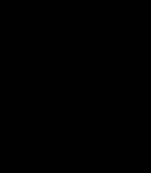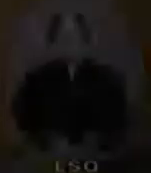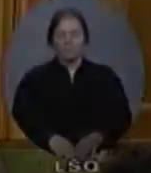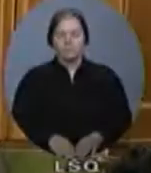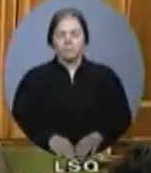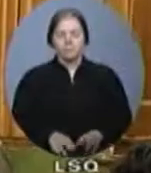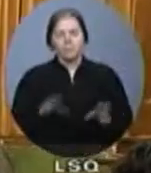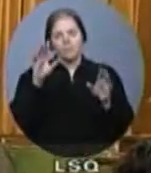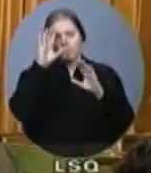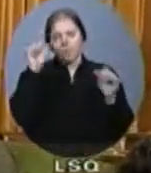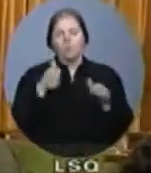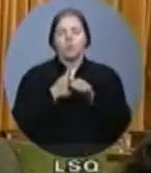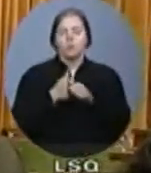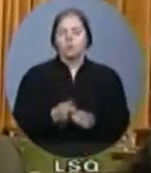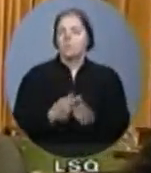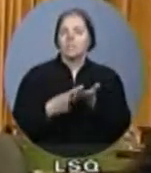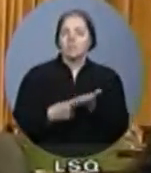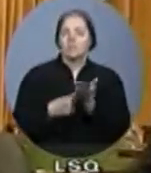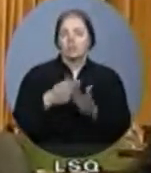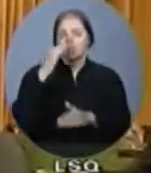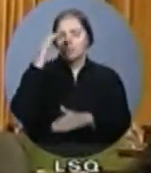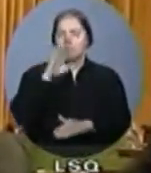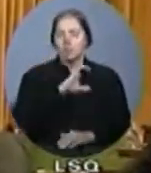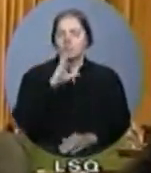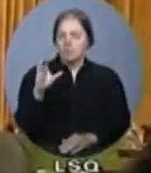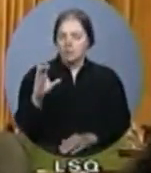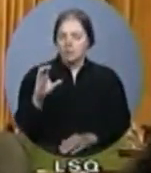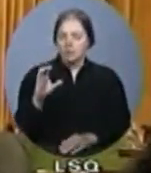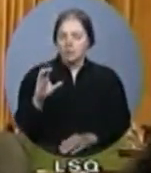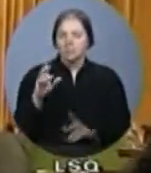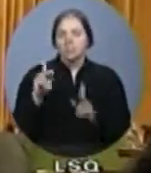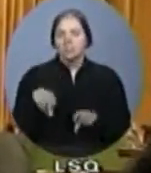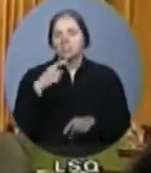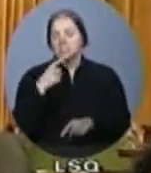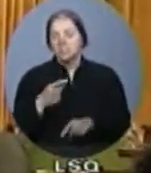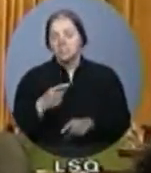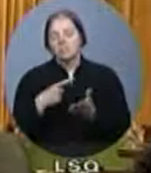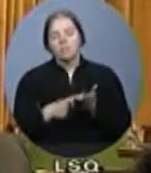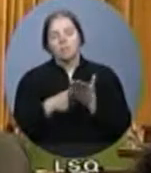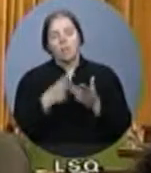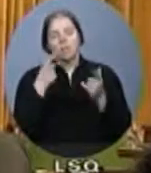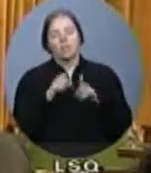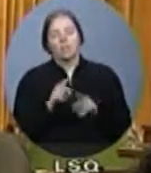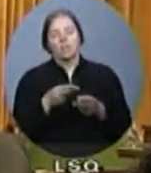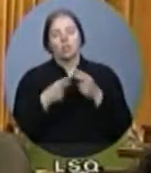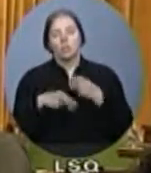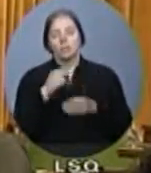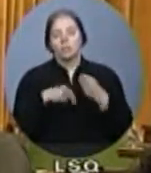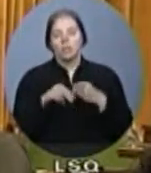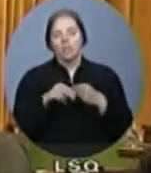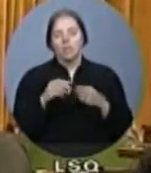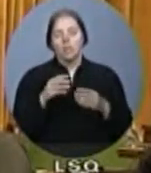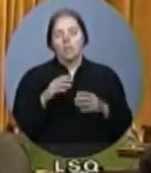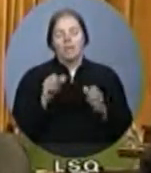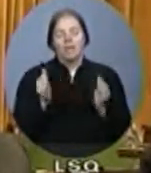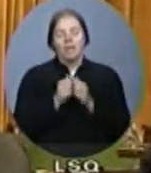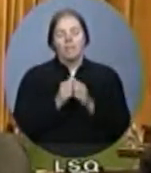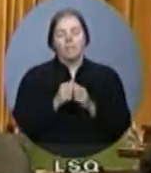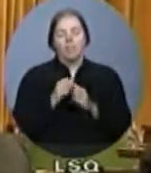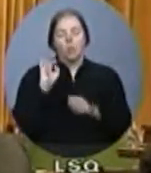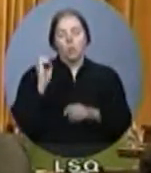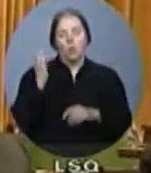M. le Président, selon le négociateur en chef du Canada, les négociations pour un accord économique et commercial global avec l'Europe